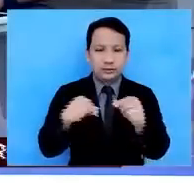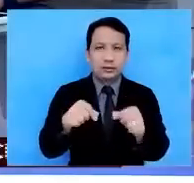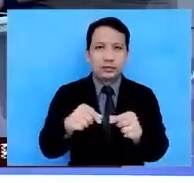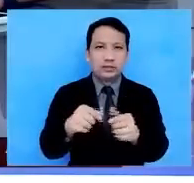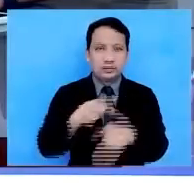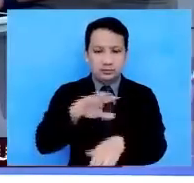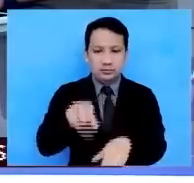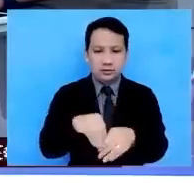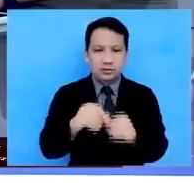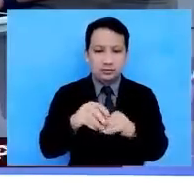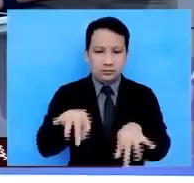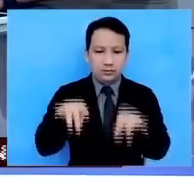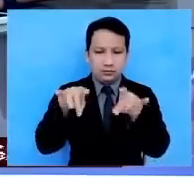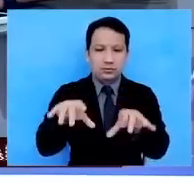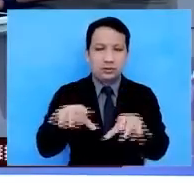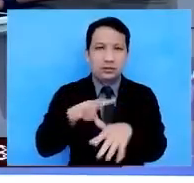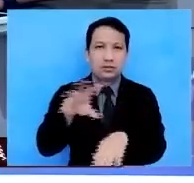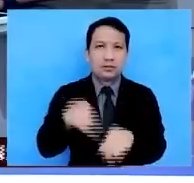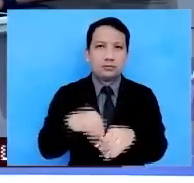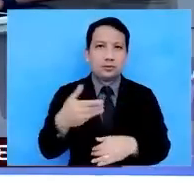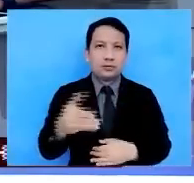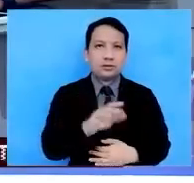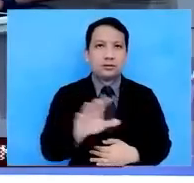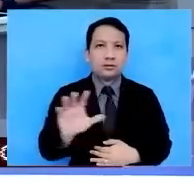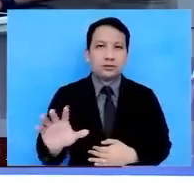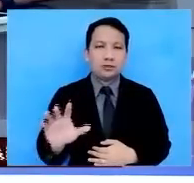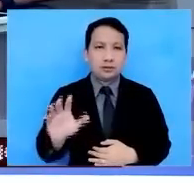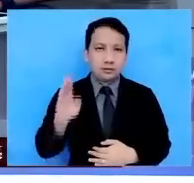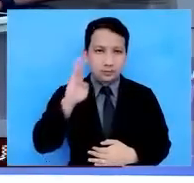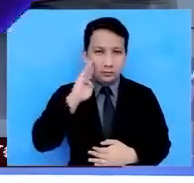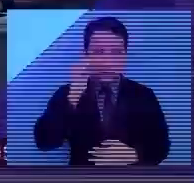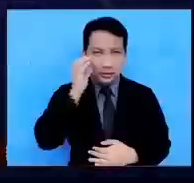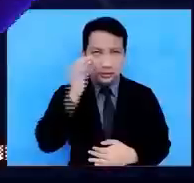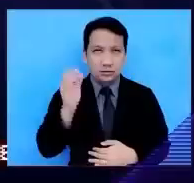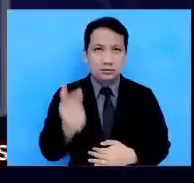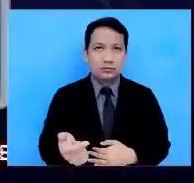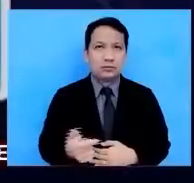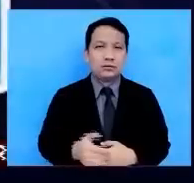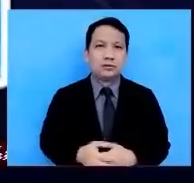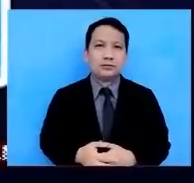pati Australia. Nasa frontline ng balitang yan si Bryan Castillo.